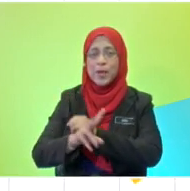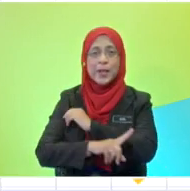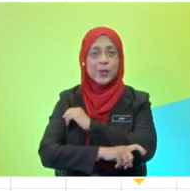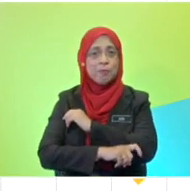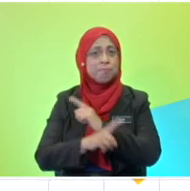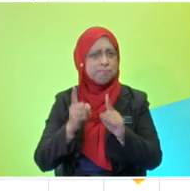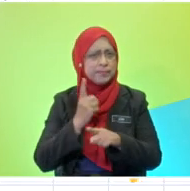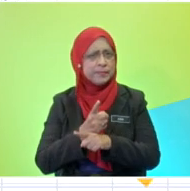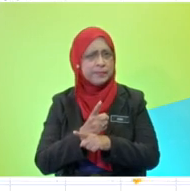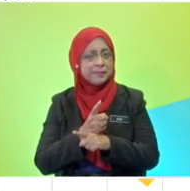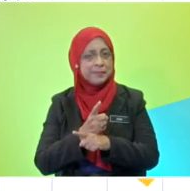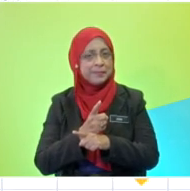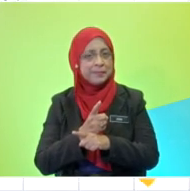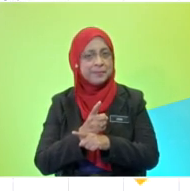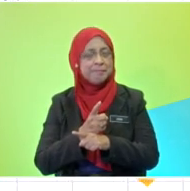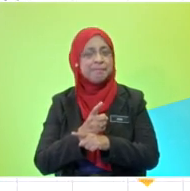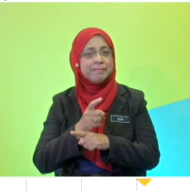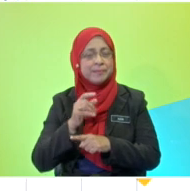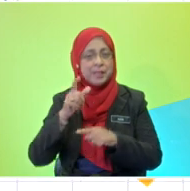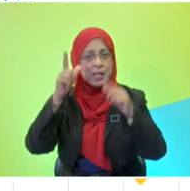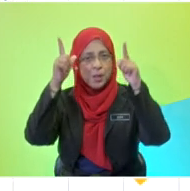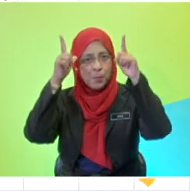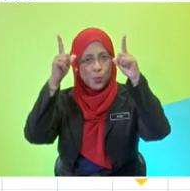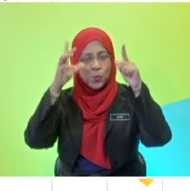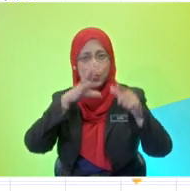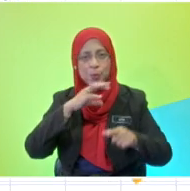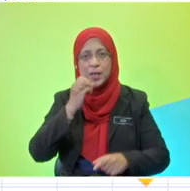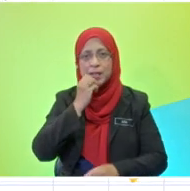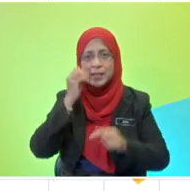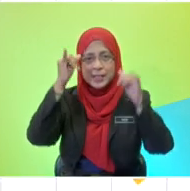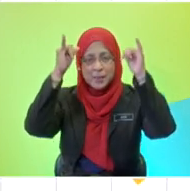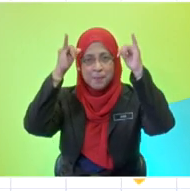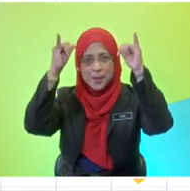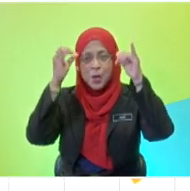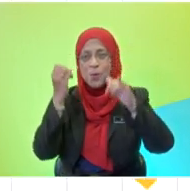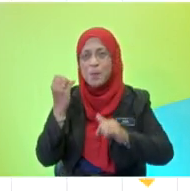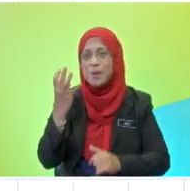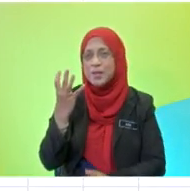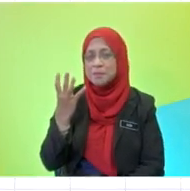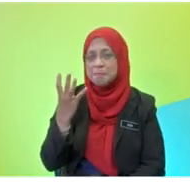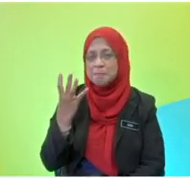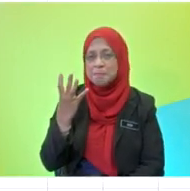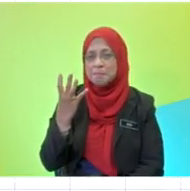betulkah itu Tengok ya lembu dan juga kerbau saya minta esrop jawab